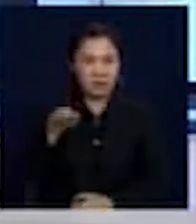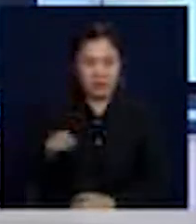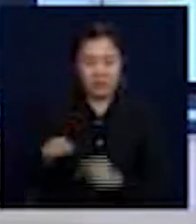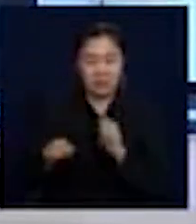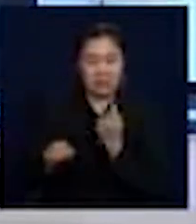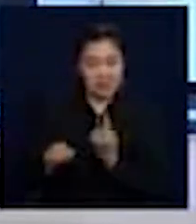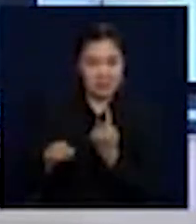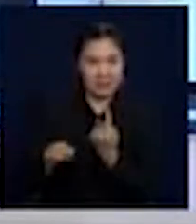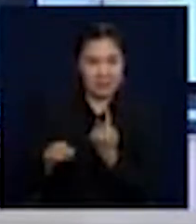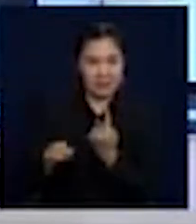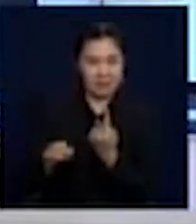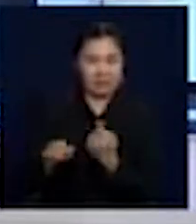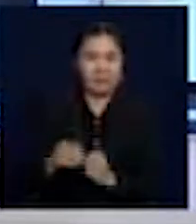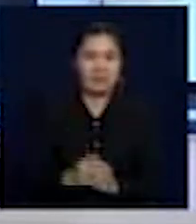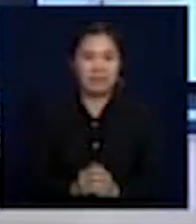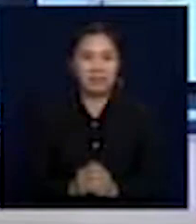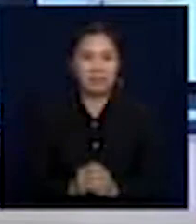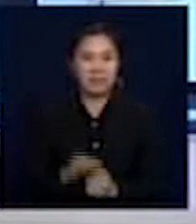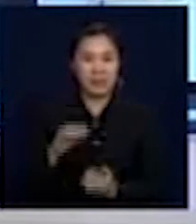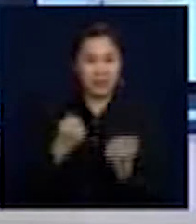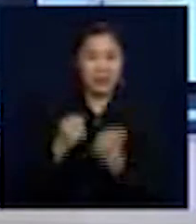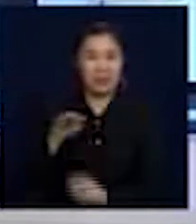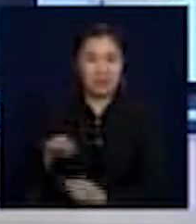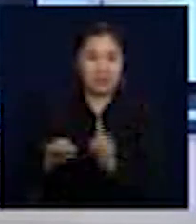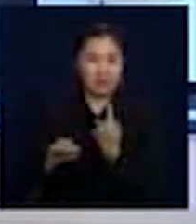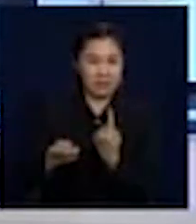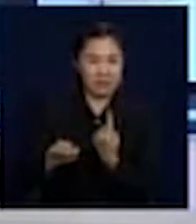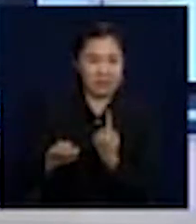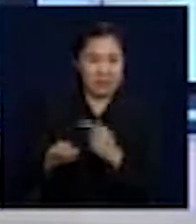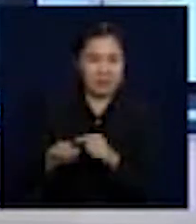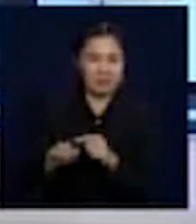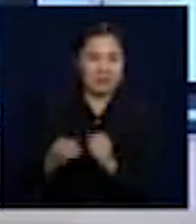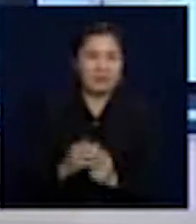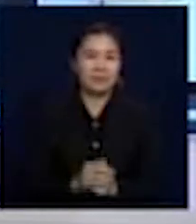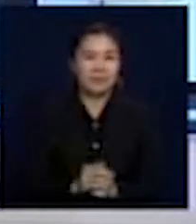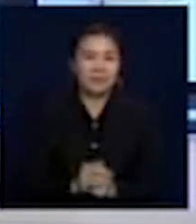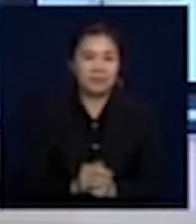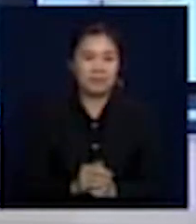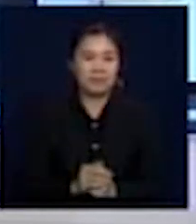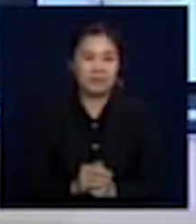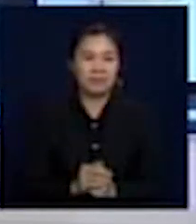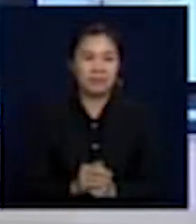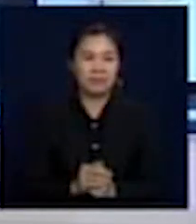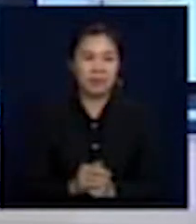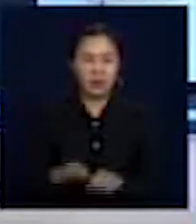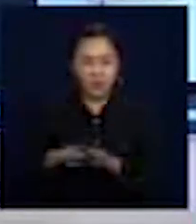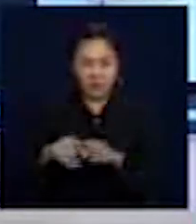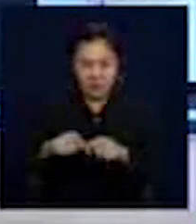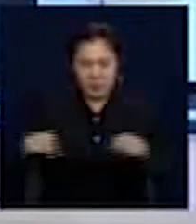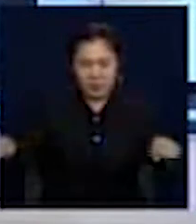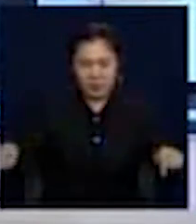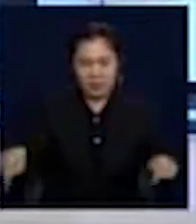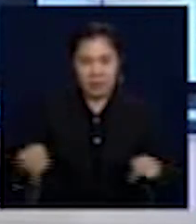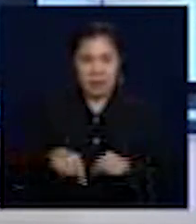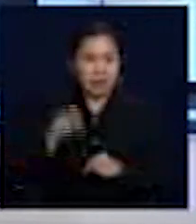าวันไปวันนะฮะ1คันจะต้องมีฐานฮะเราเรียกว่าคานรับน้ำหนักคานรับน้ำหนักประหนึ่